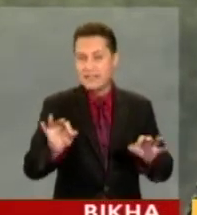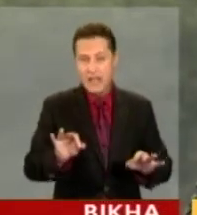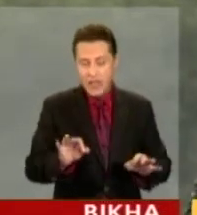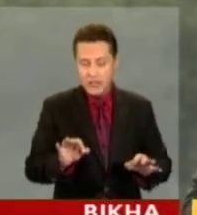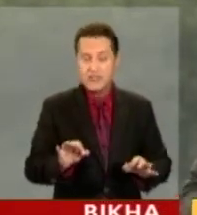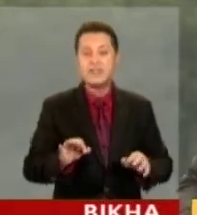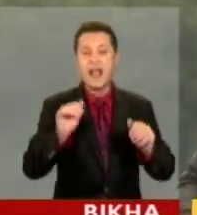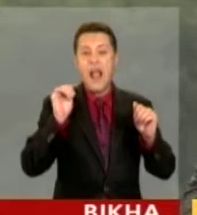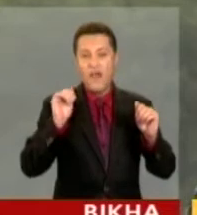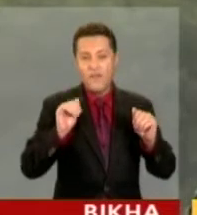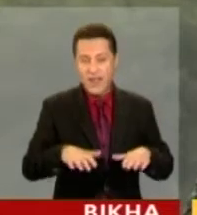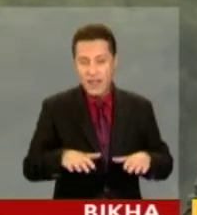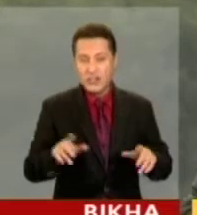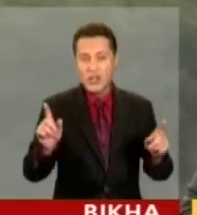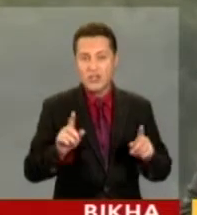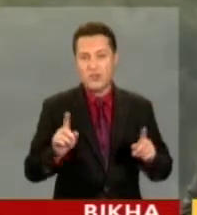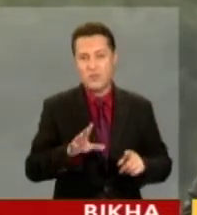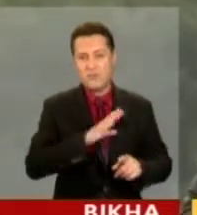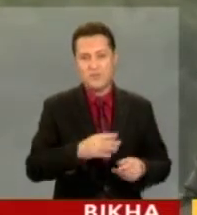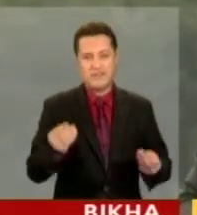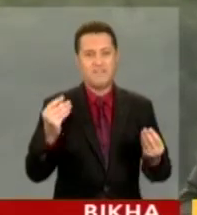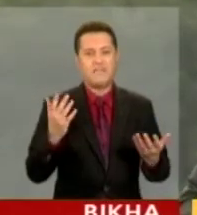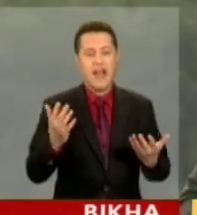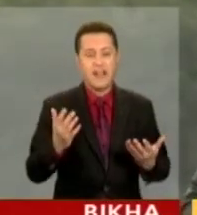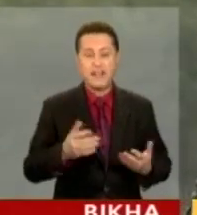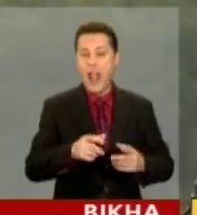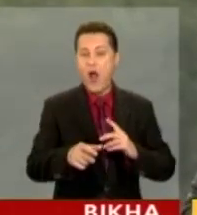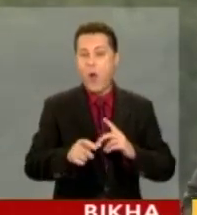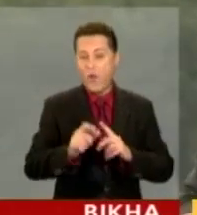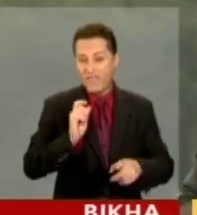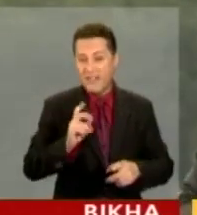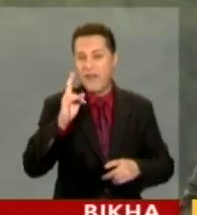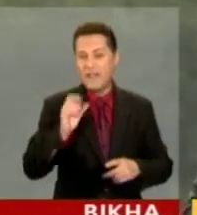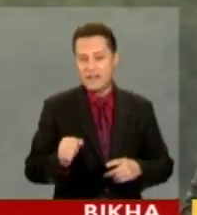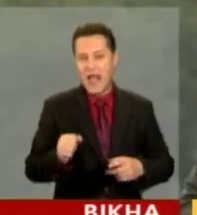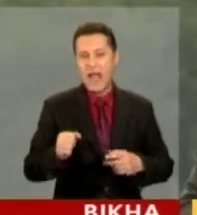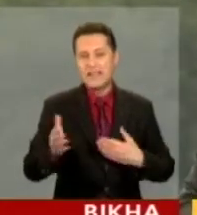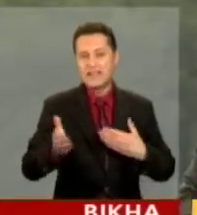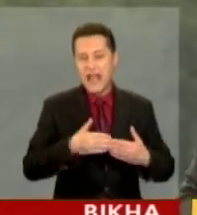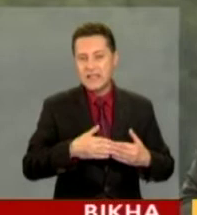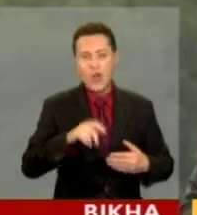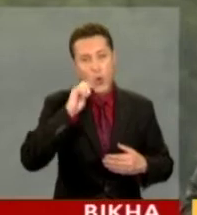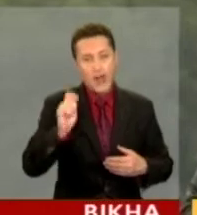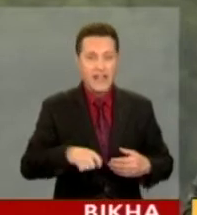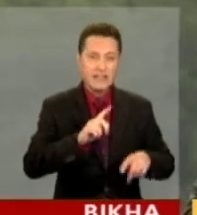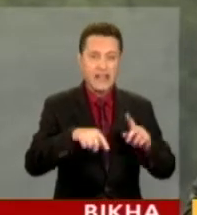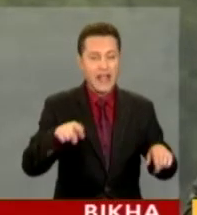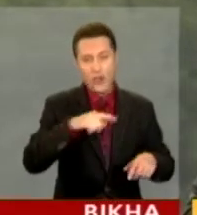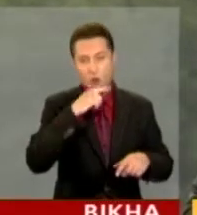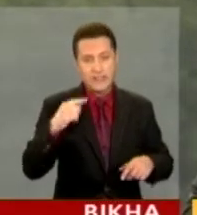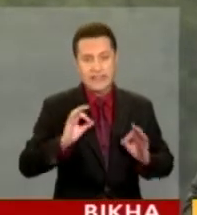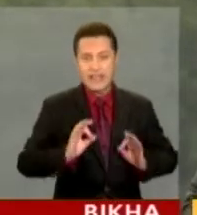вирішила, мабуть, що бути в тренді і у відповідь на санкції до українських та деяких російських